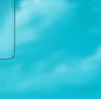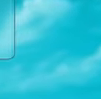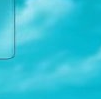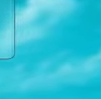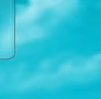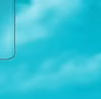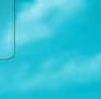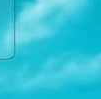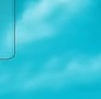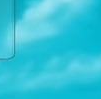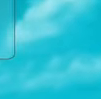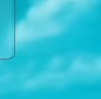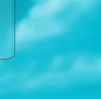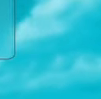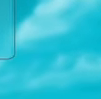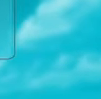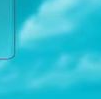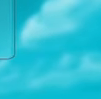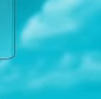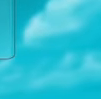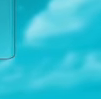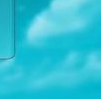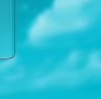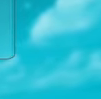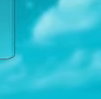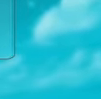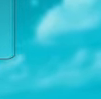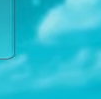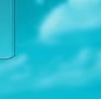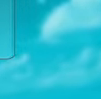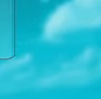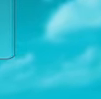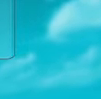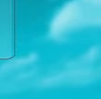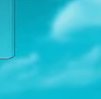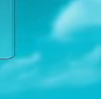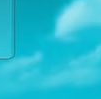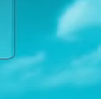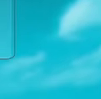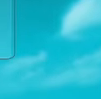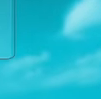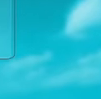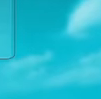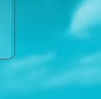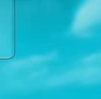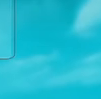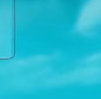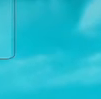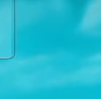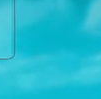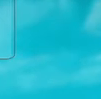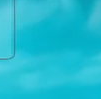В Карамакшинском районе днем плюс 17, ночью плюс 4. В Жалагашском районе днем плюс 18, ночью плюс